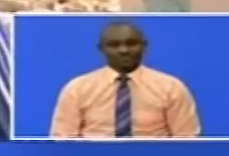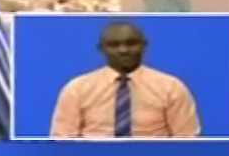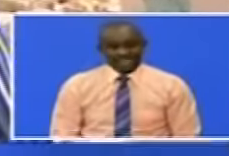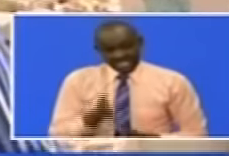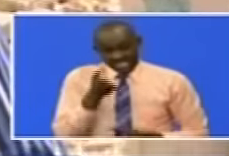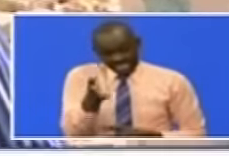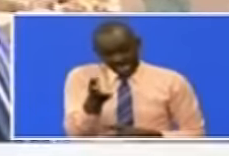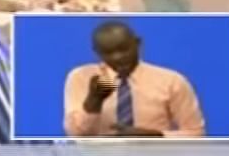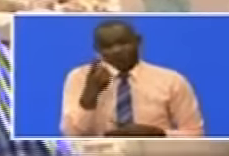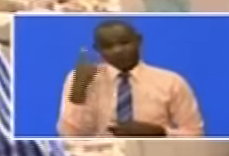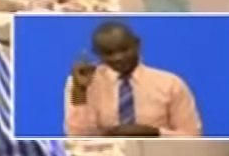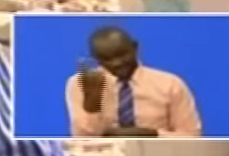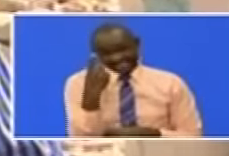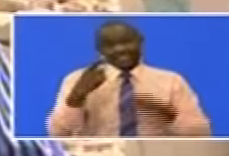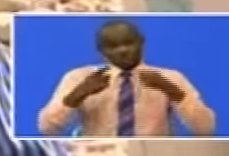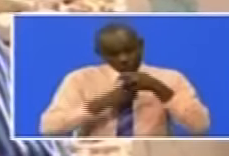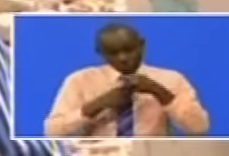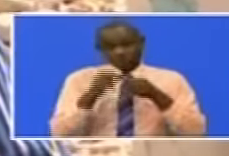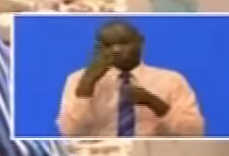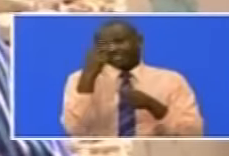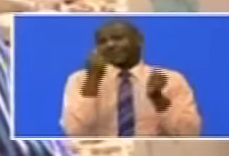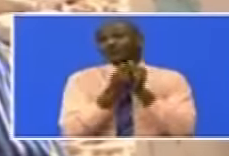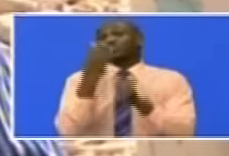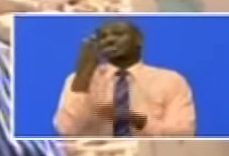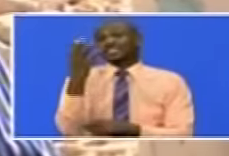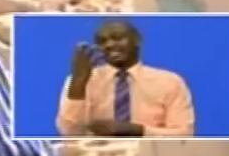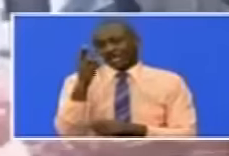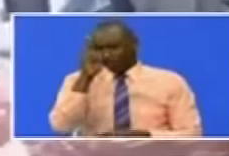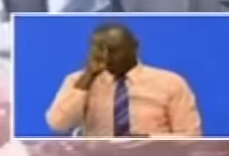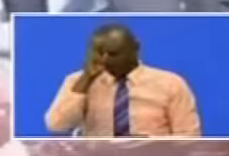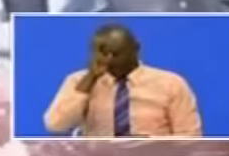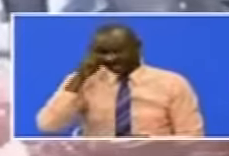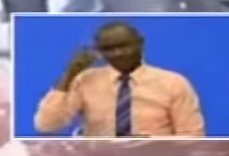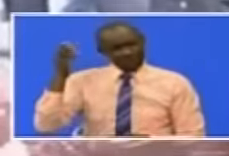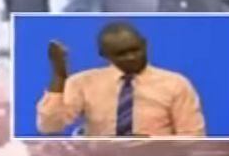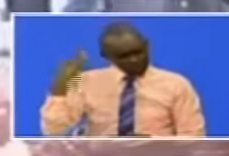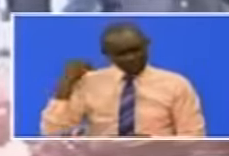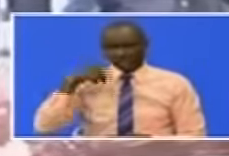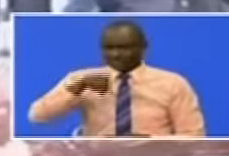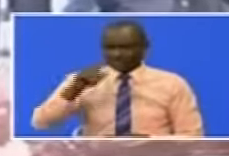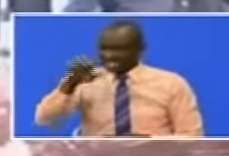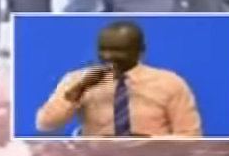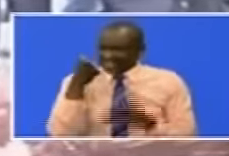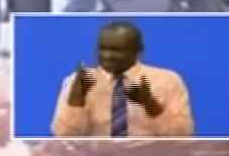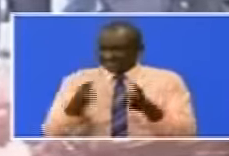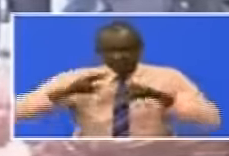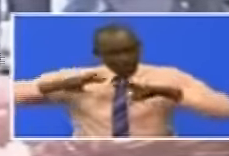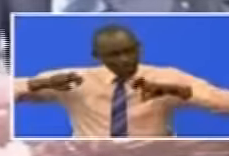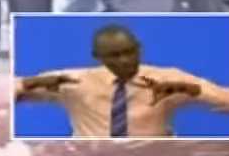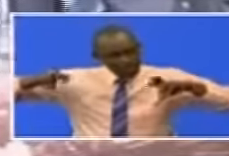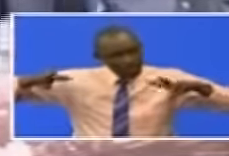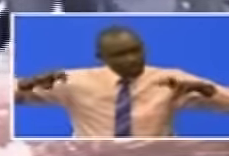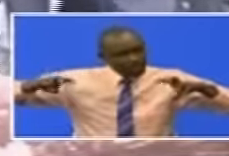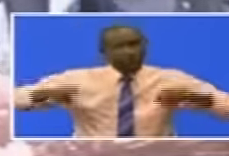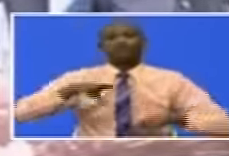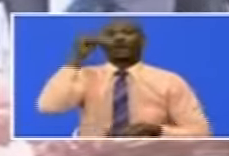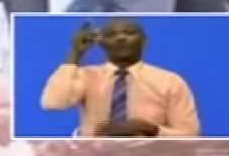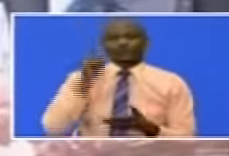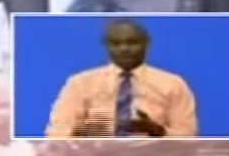Tarehe mosi Juni mwaka 2014, maafisa wa polisi fanya operesheni katika eneo hili ambapo walidai